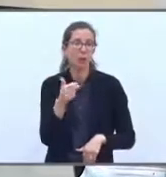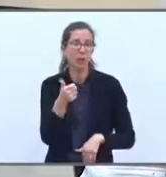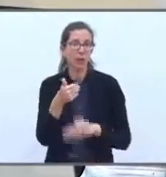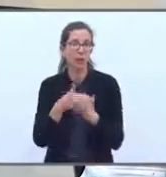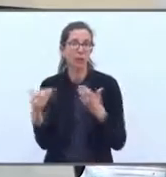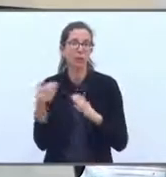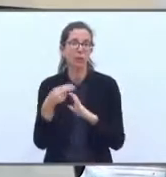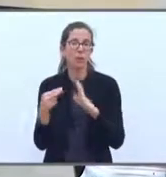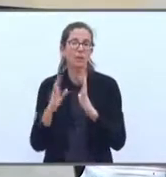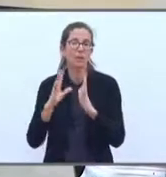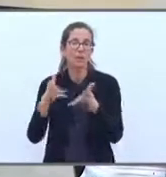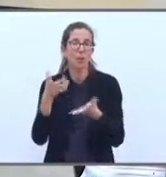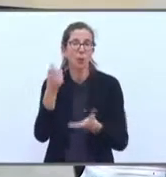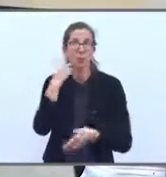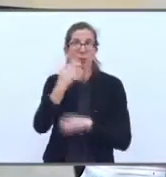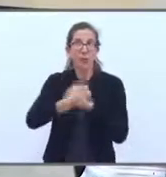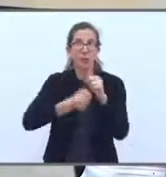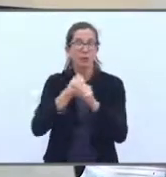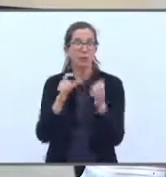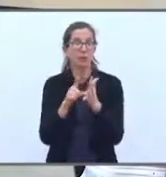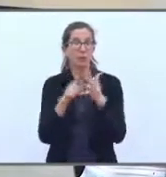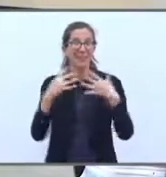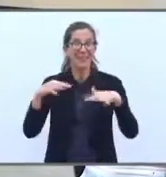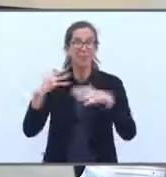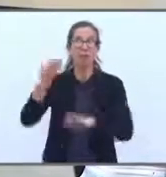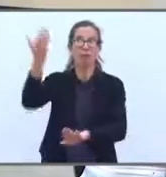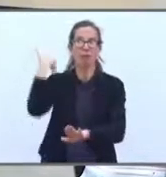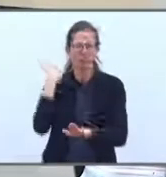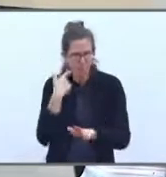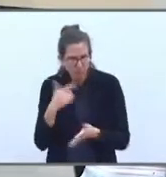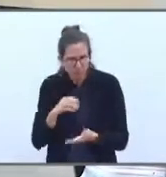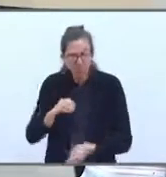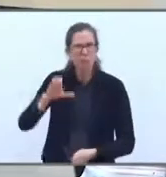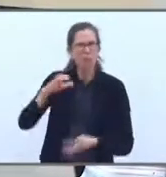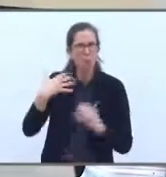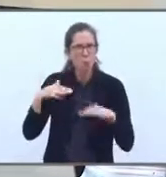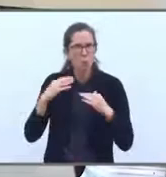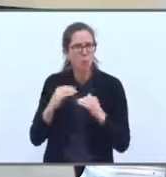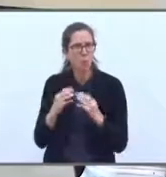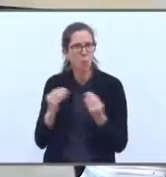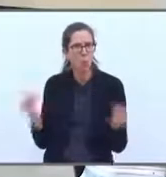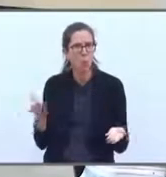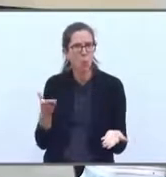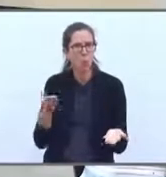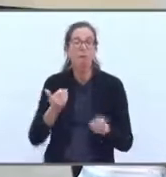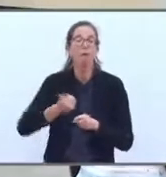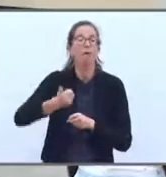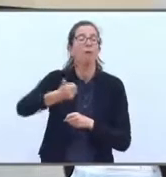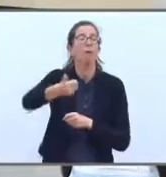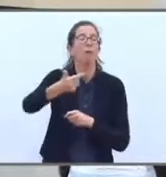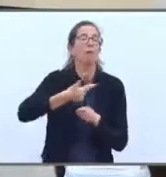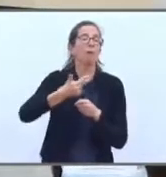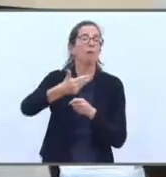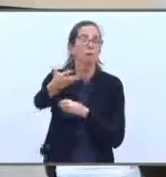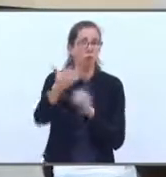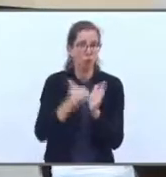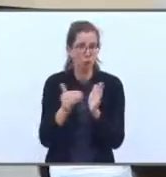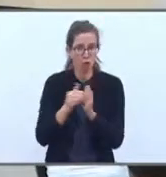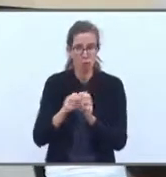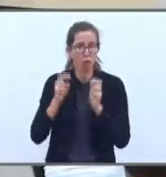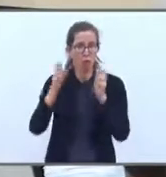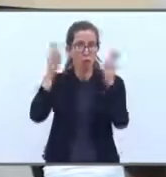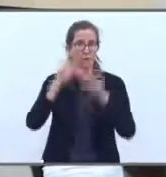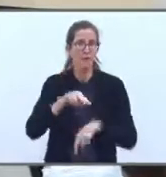sur l'année 2019. C'est considérable. Et pour les années qui viennent, cela va encore augmenter. Cela va